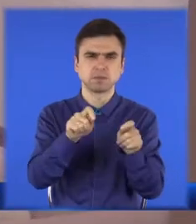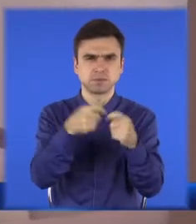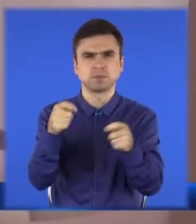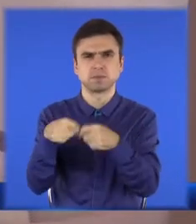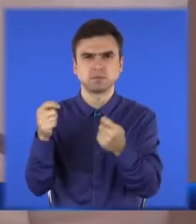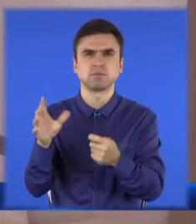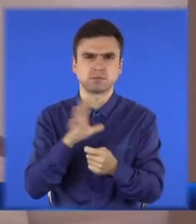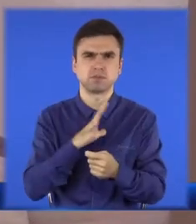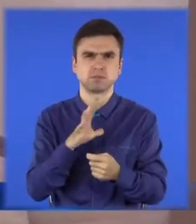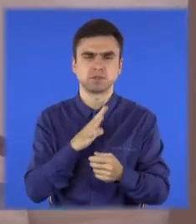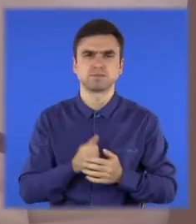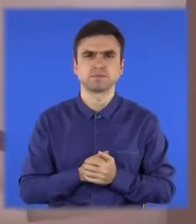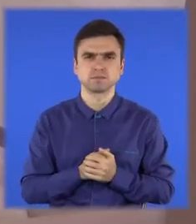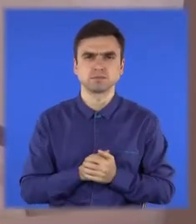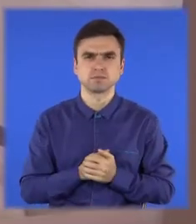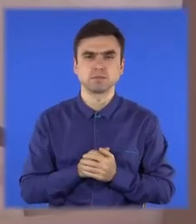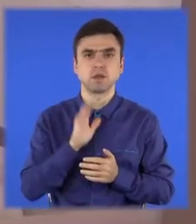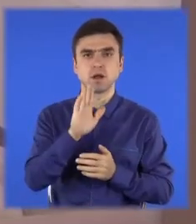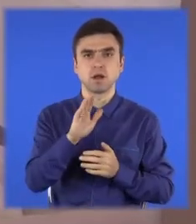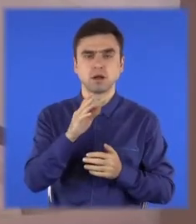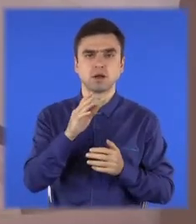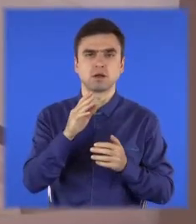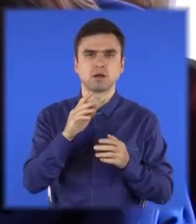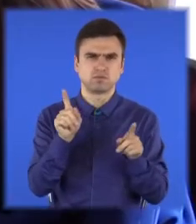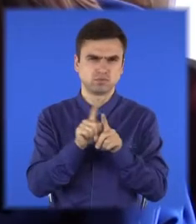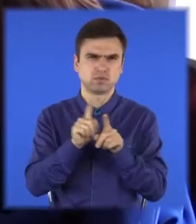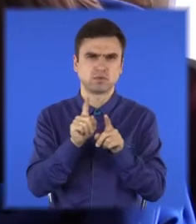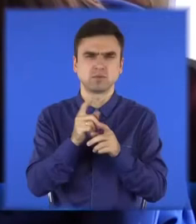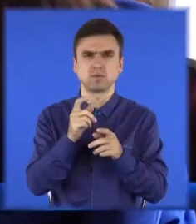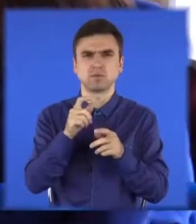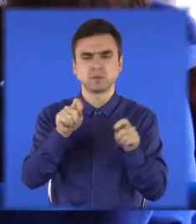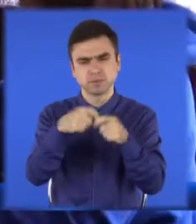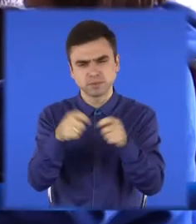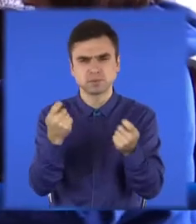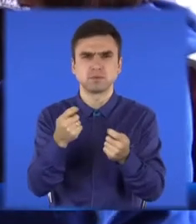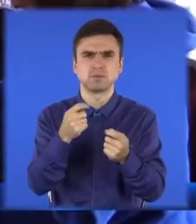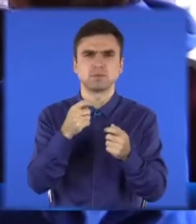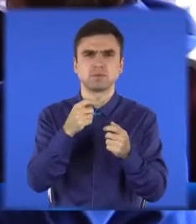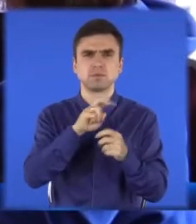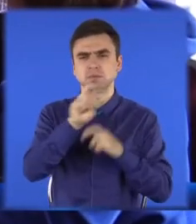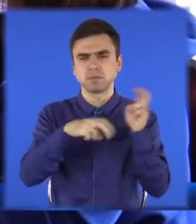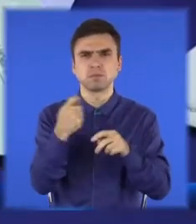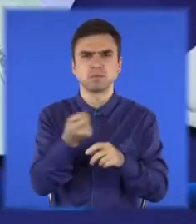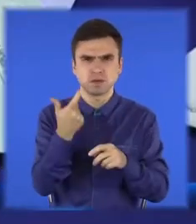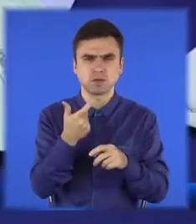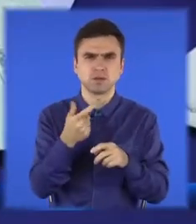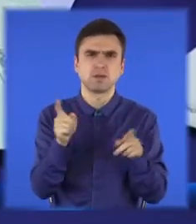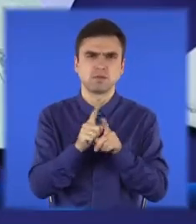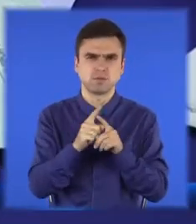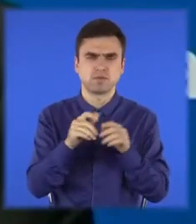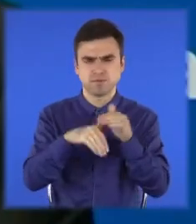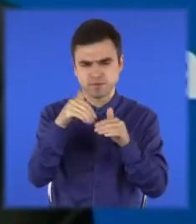Та незважаючи на це і загальну низьку явку, другого туру не буде, а результати виборів визнають